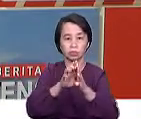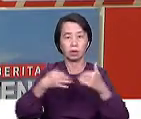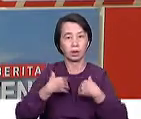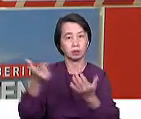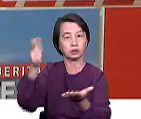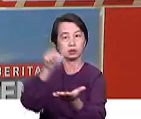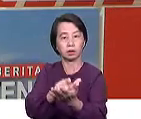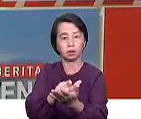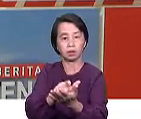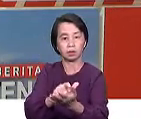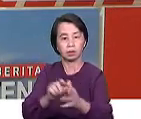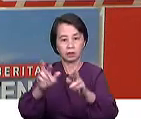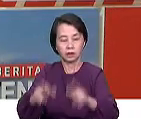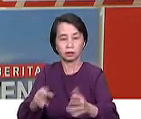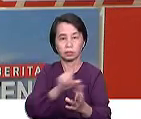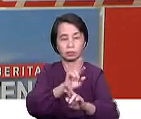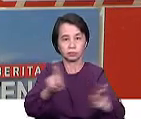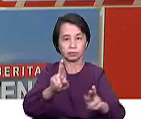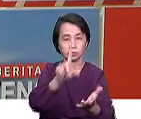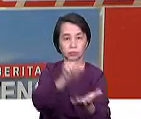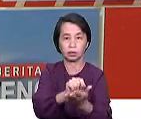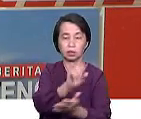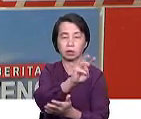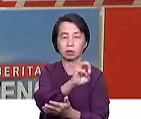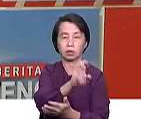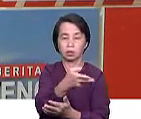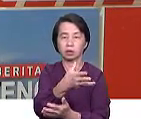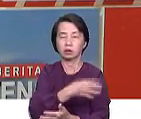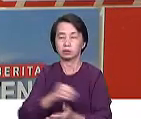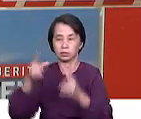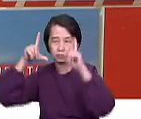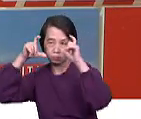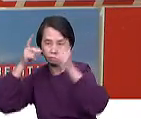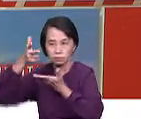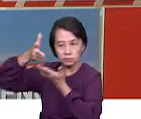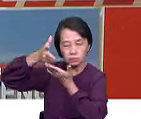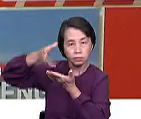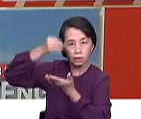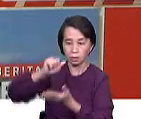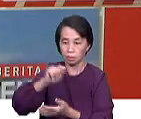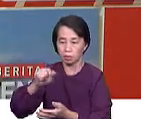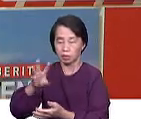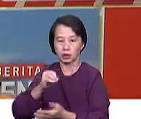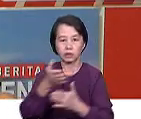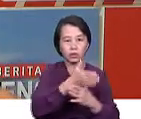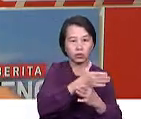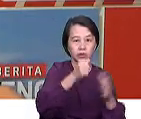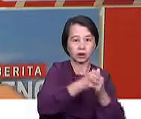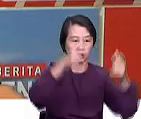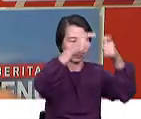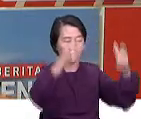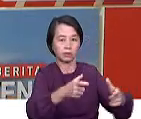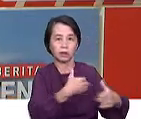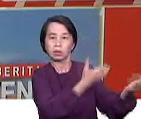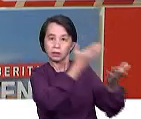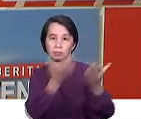laporan kontena mayat yang disediakan oleh wartawan Mohan Chin Asami dan juga jurukamera Azam yang kita akan kongsikan pengalaman mereka berada di dalam kontena mayat itu sendiri, dan